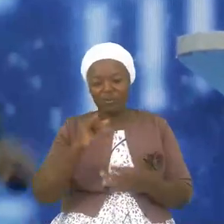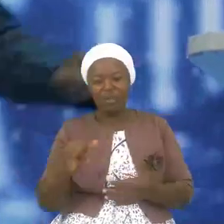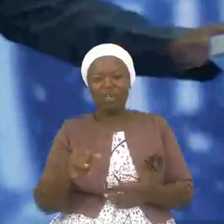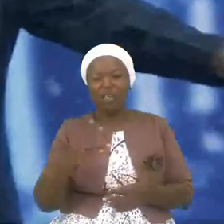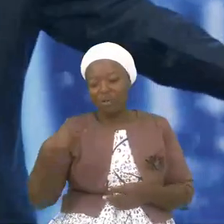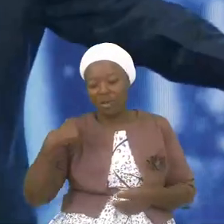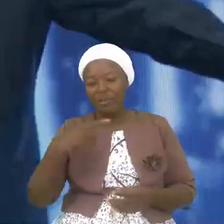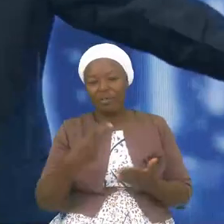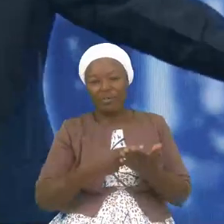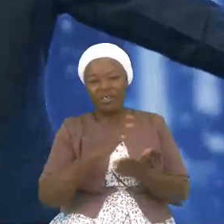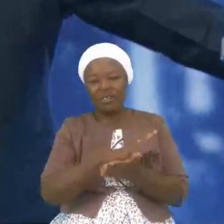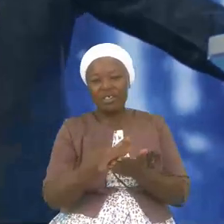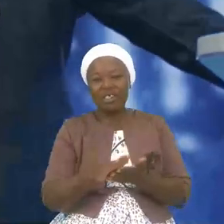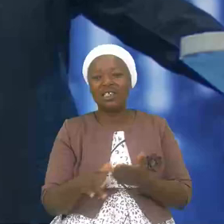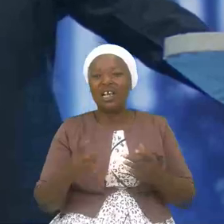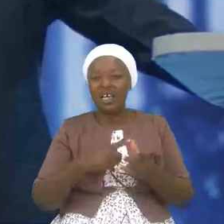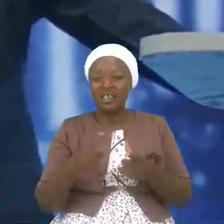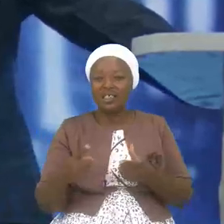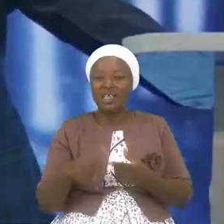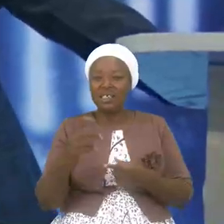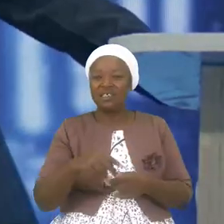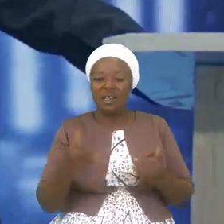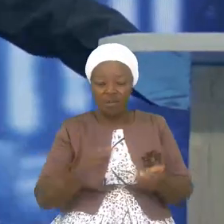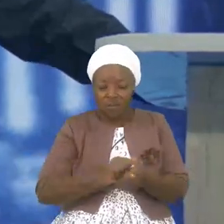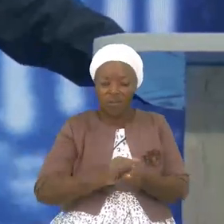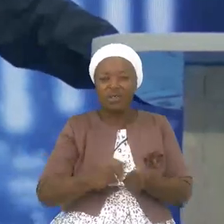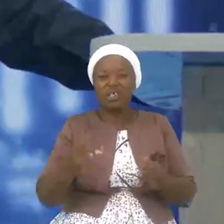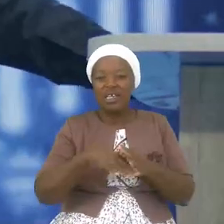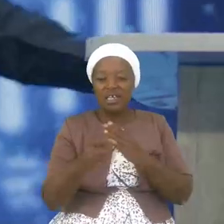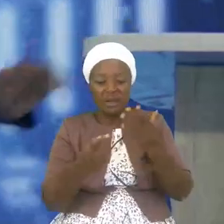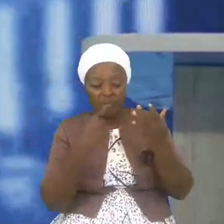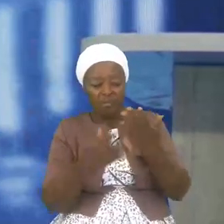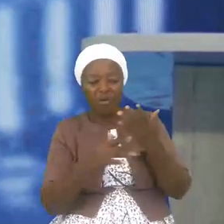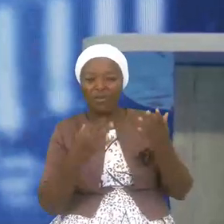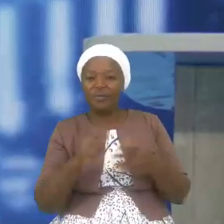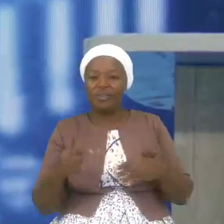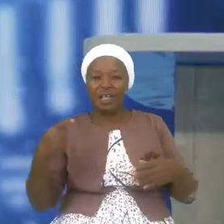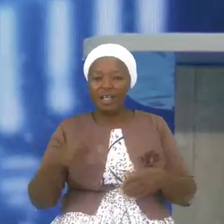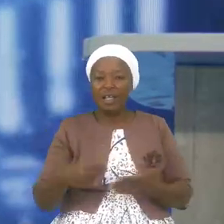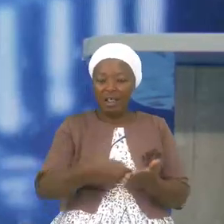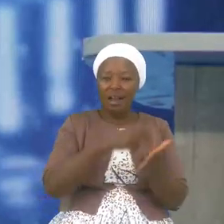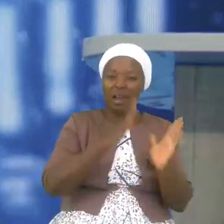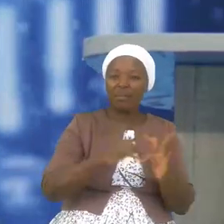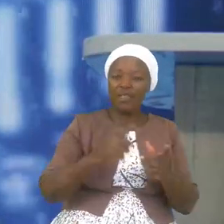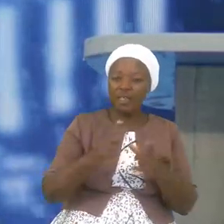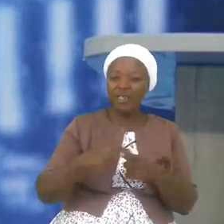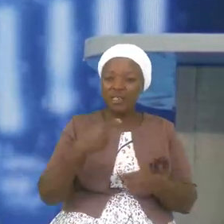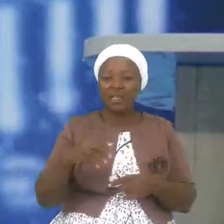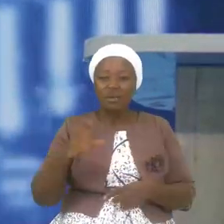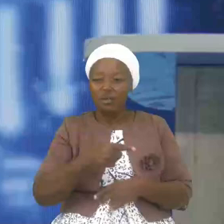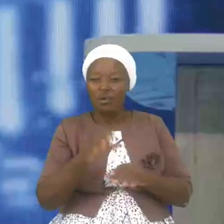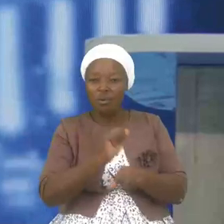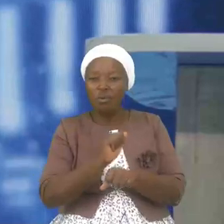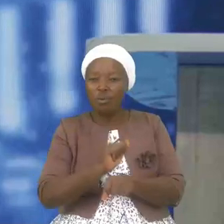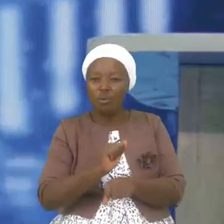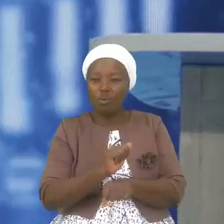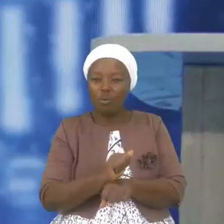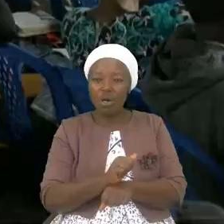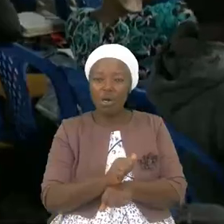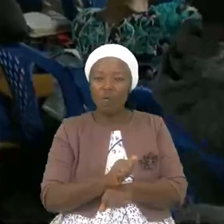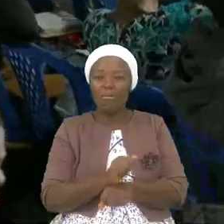vêtements de justice sont plus blancs, lavés dans le sang de l'agneau. Alors il dit, ils marcheront avec moi en